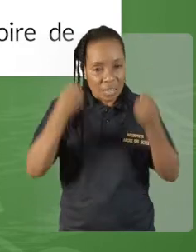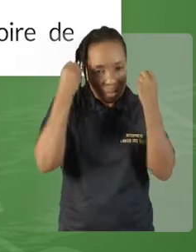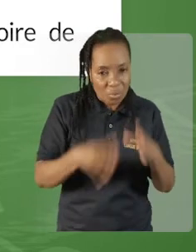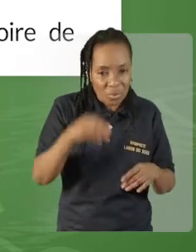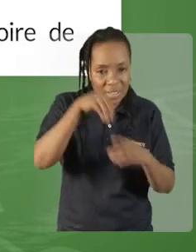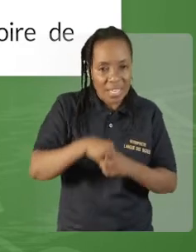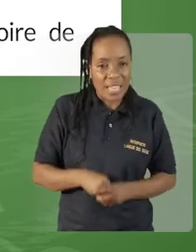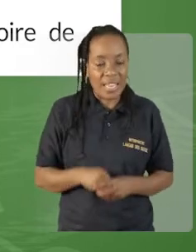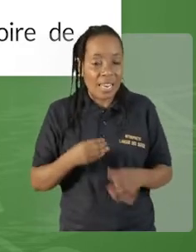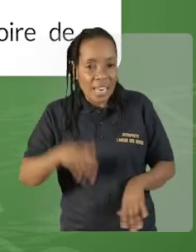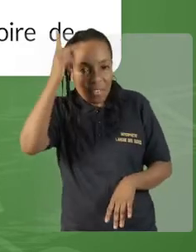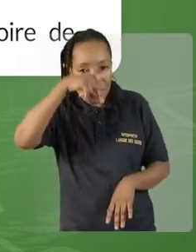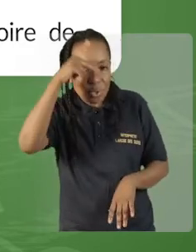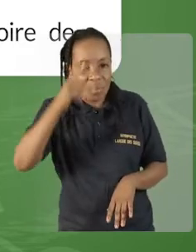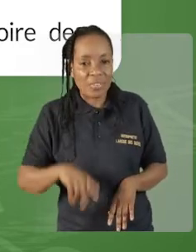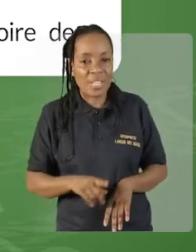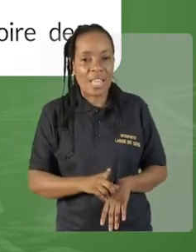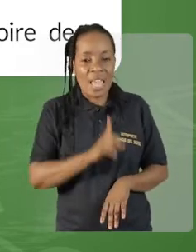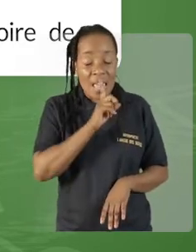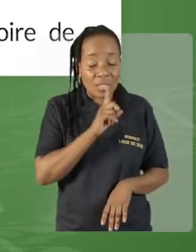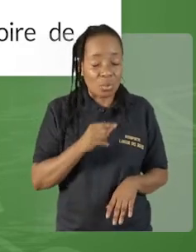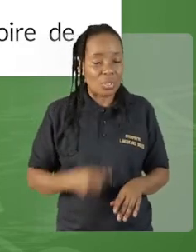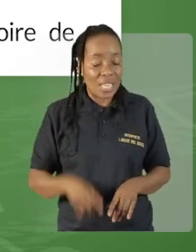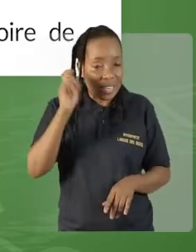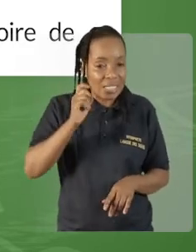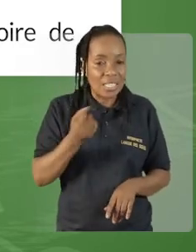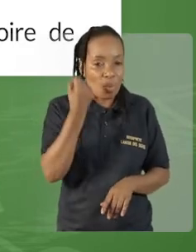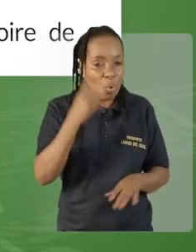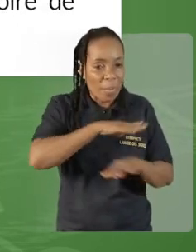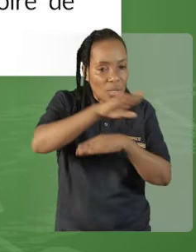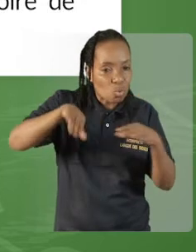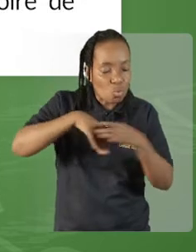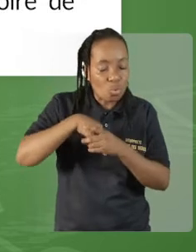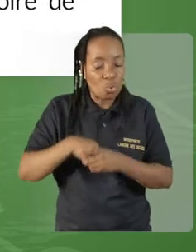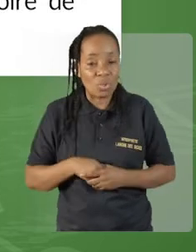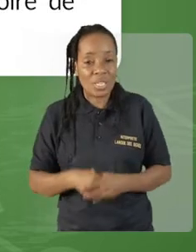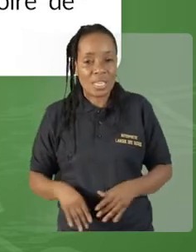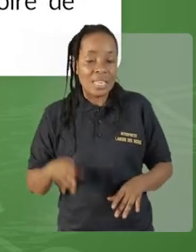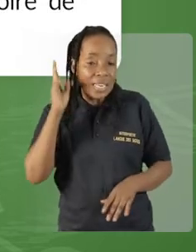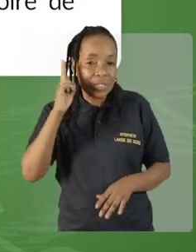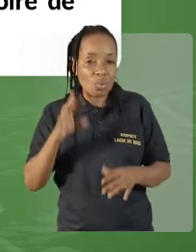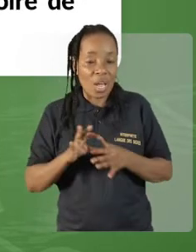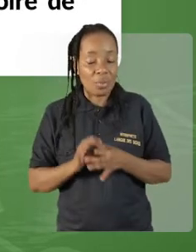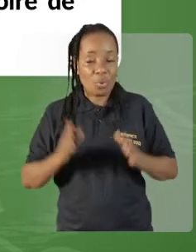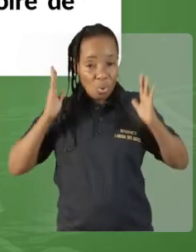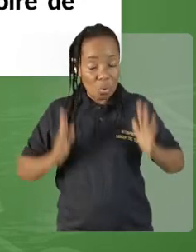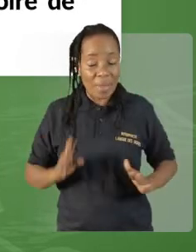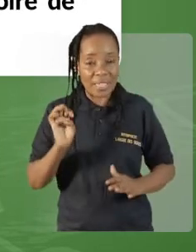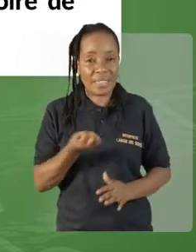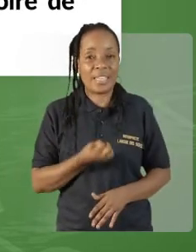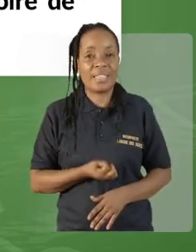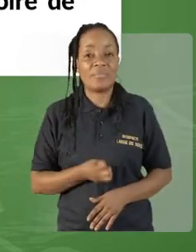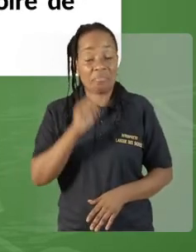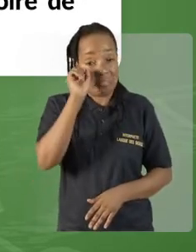suffisante pour comprendre toute l'histoire de l'humanité? En définitive, quel est